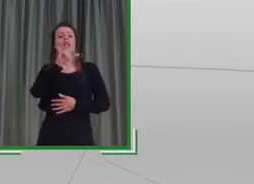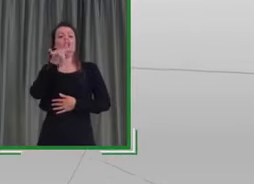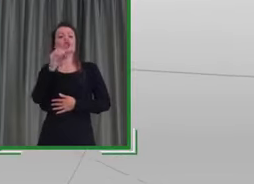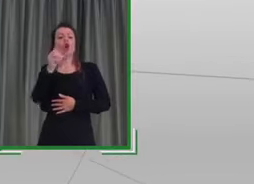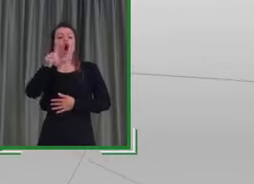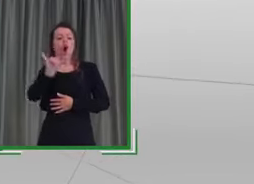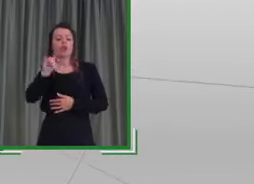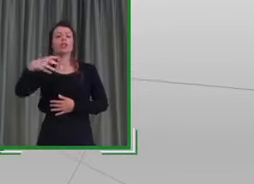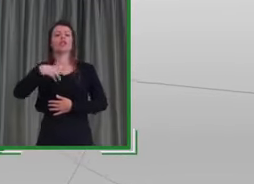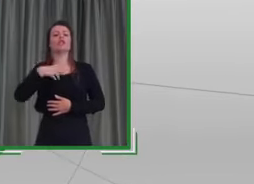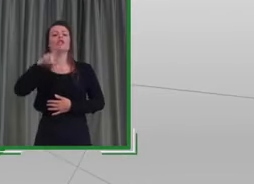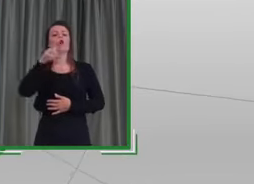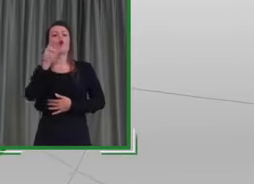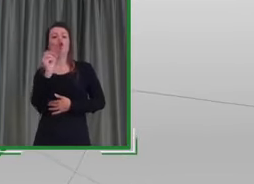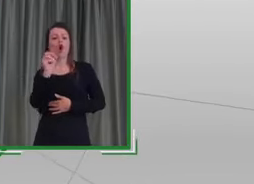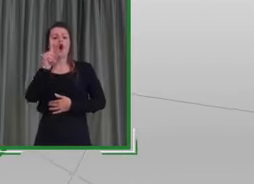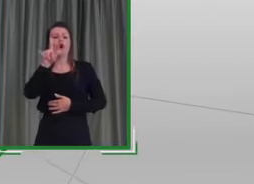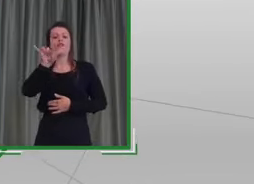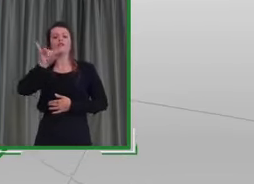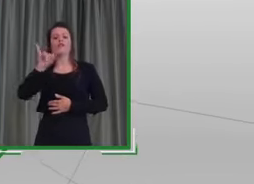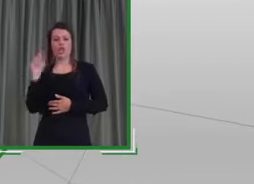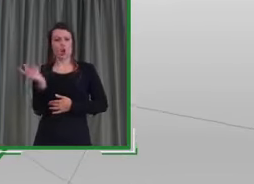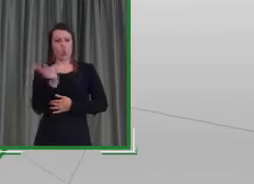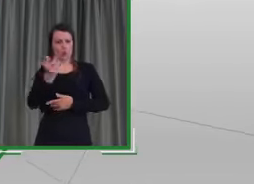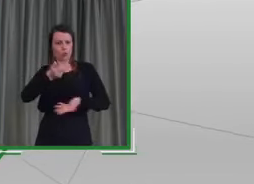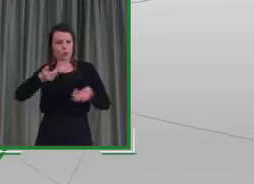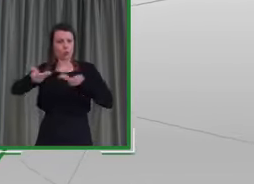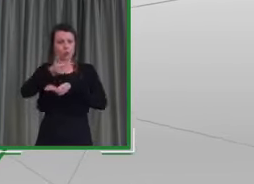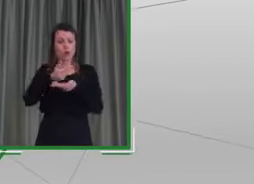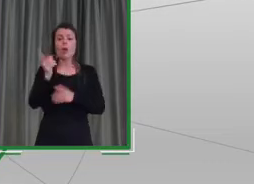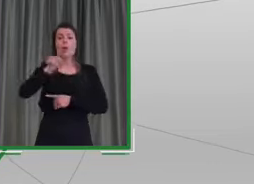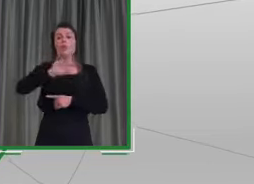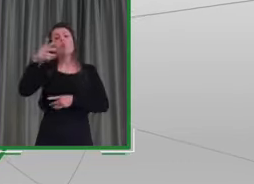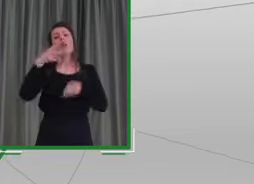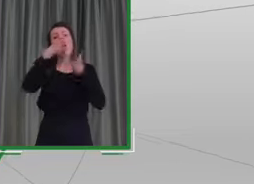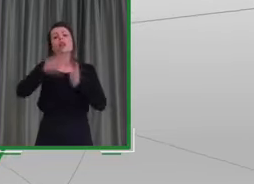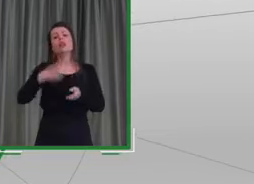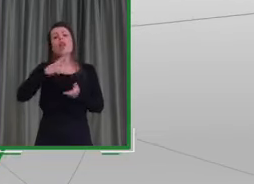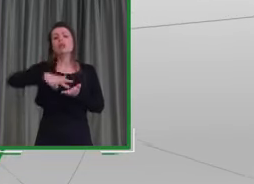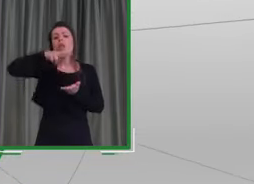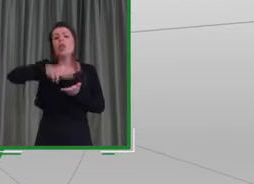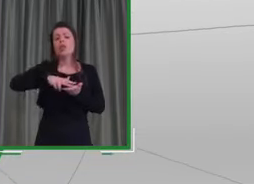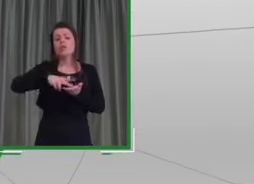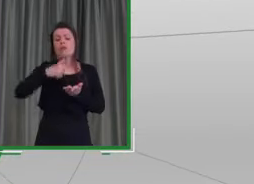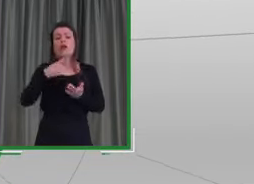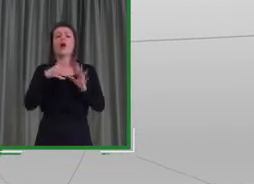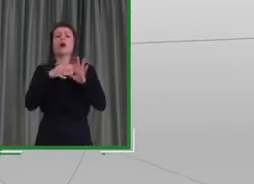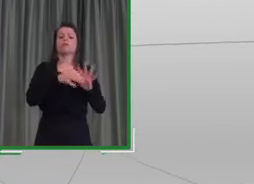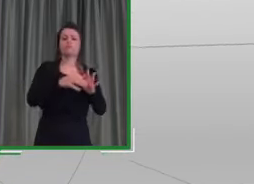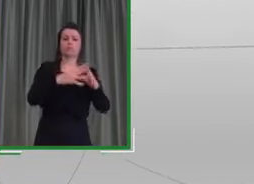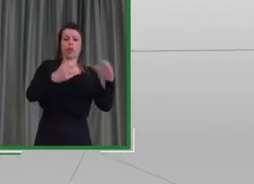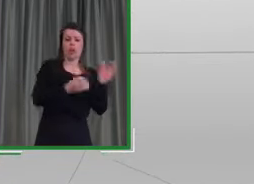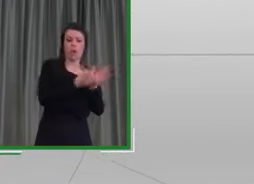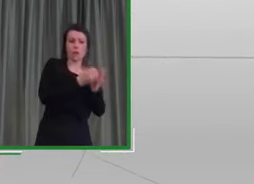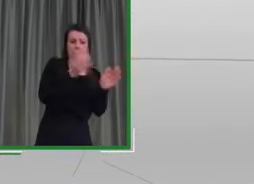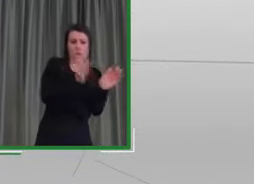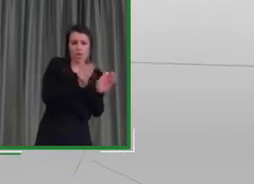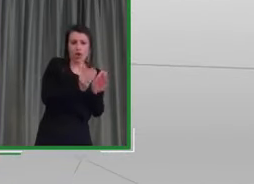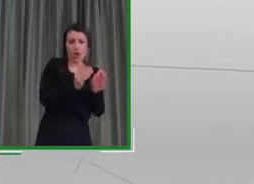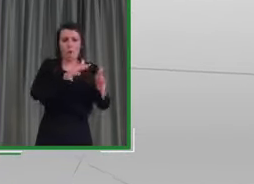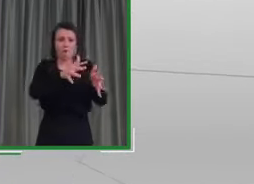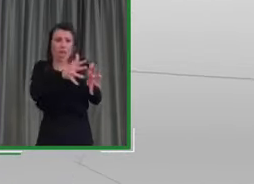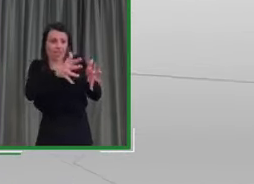provato un'altra delibera sempre che riguarda le piccole le medie le microimprese che